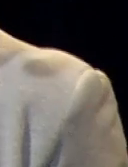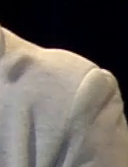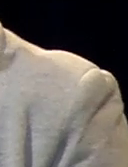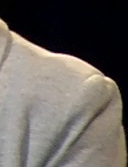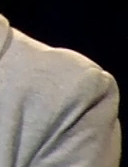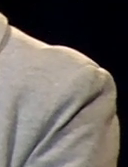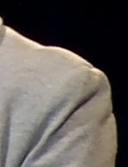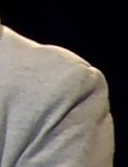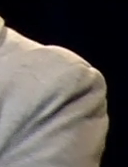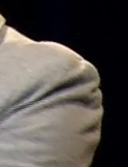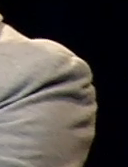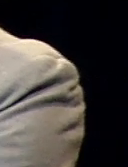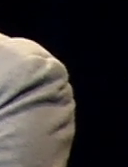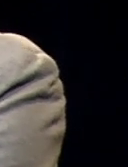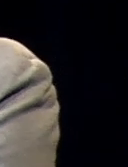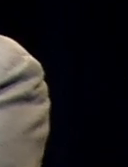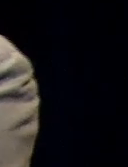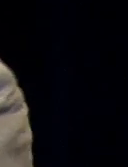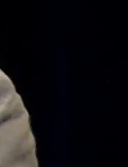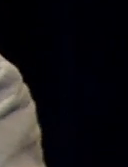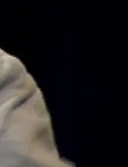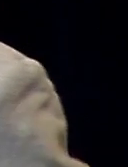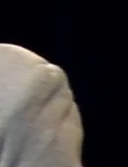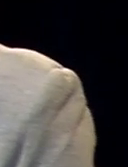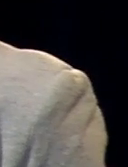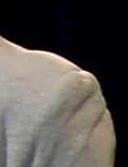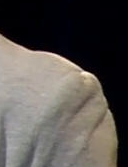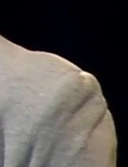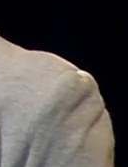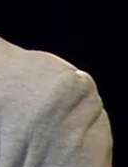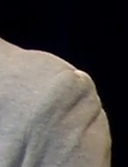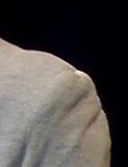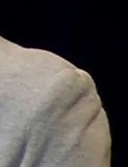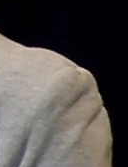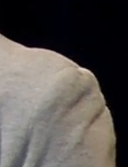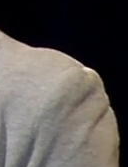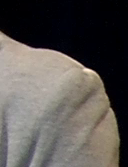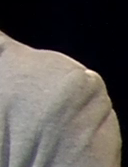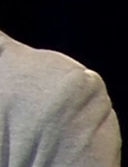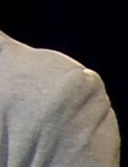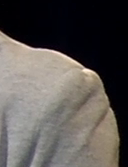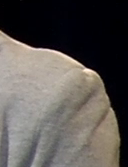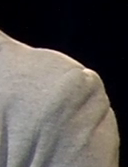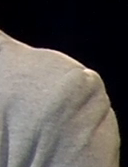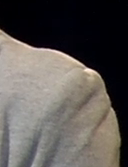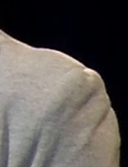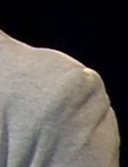dans toutes nos peurs, combien de nos peurs se réalisent vraiment ? Très peu. Très, très peu.